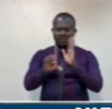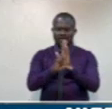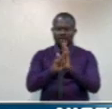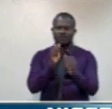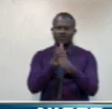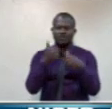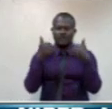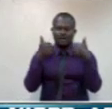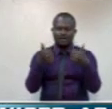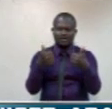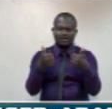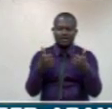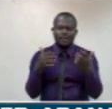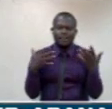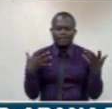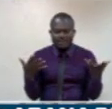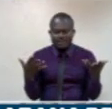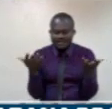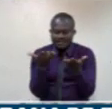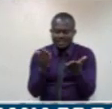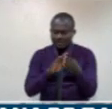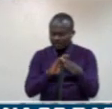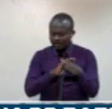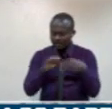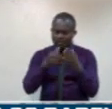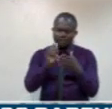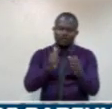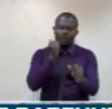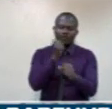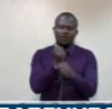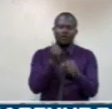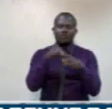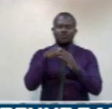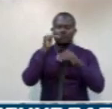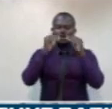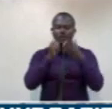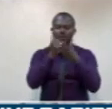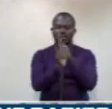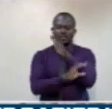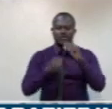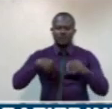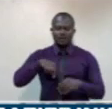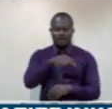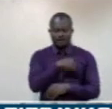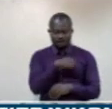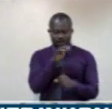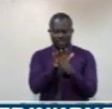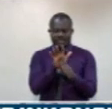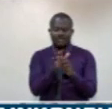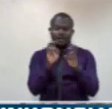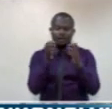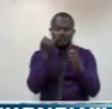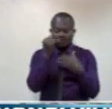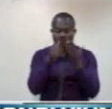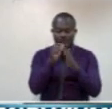yanozwa, ese nirihe shoramari rishobora gukorwa mu rwego rwo gufasha ibihugu byacu, cyane ko buriya